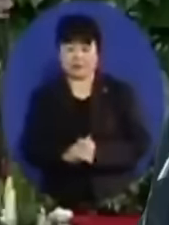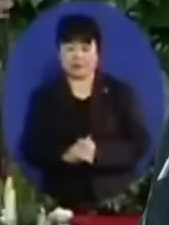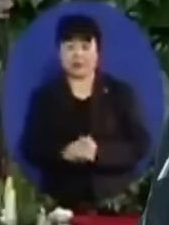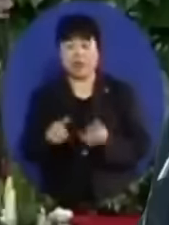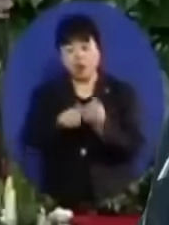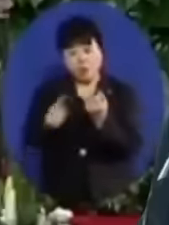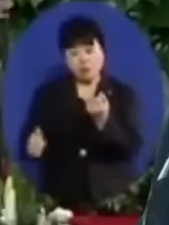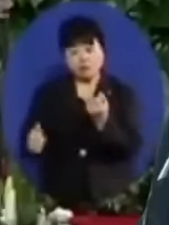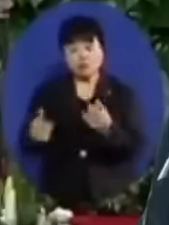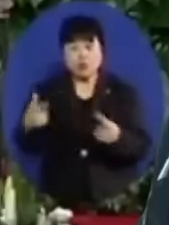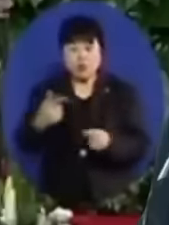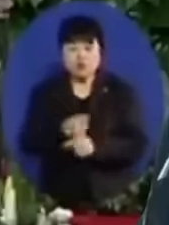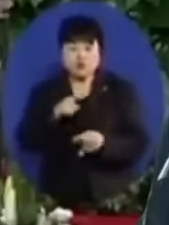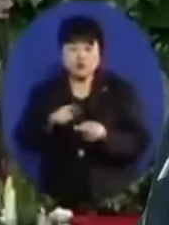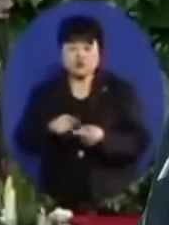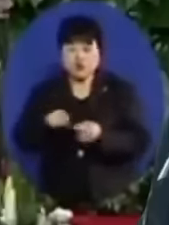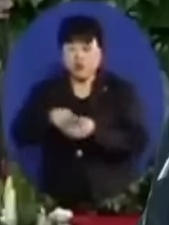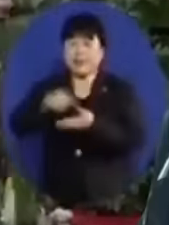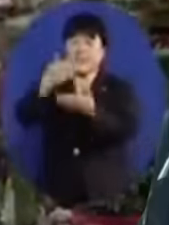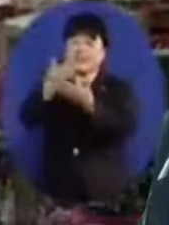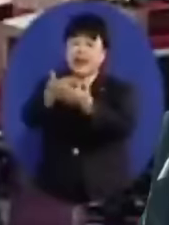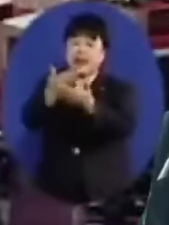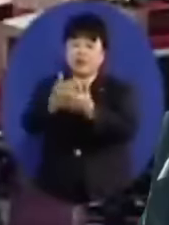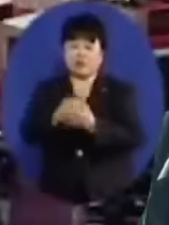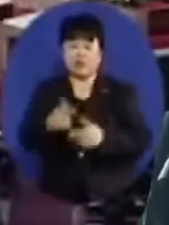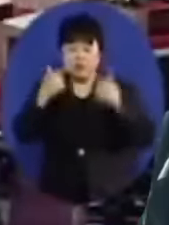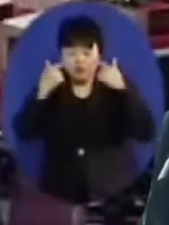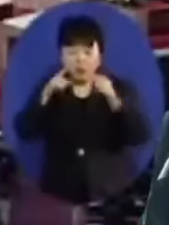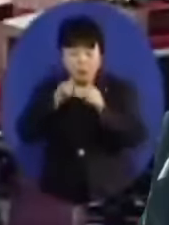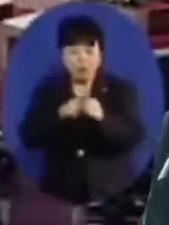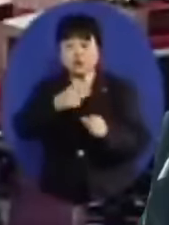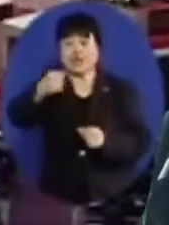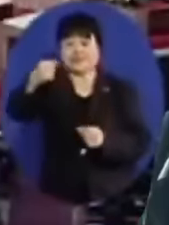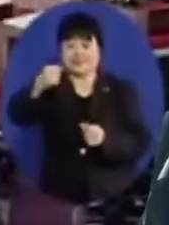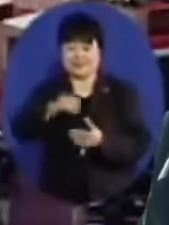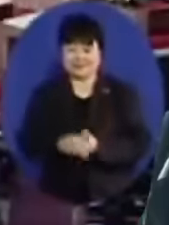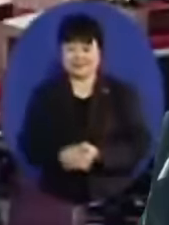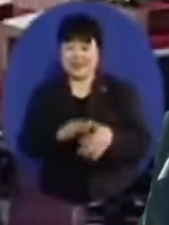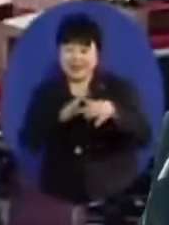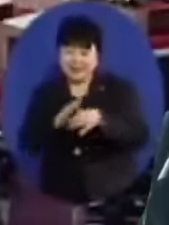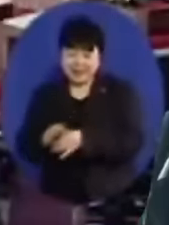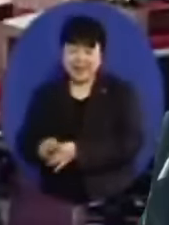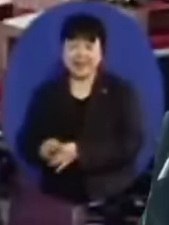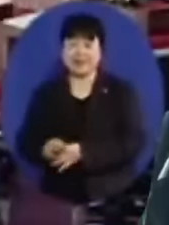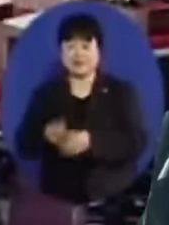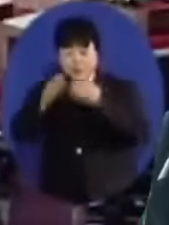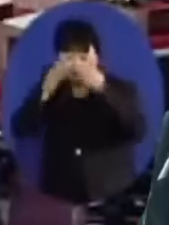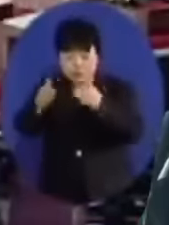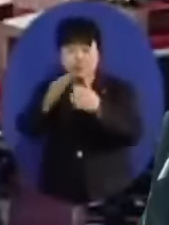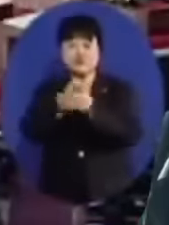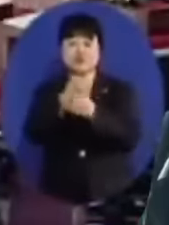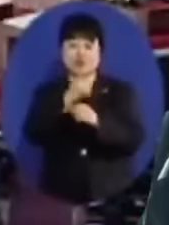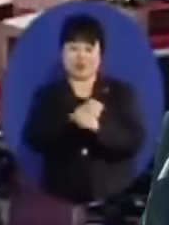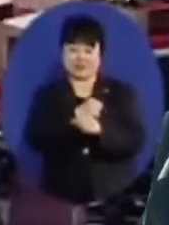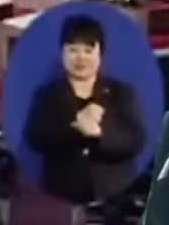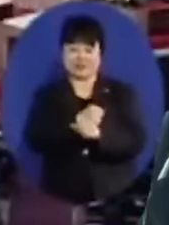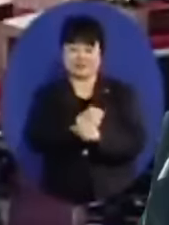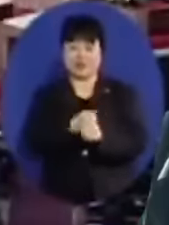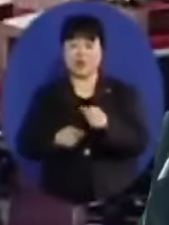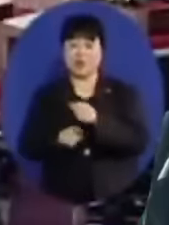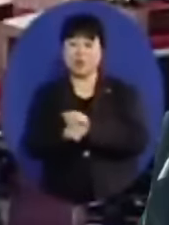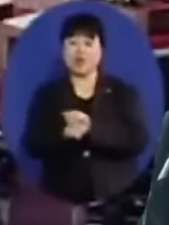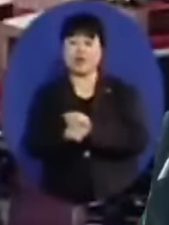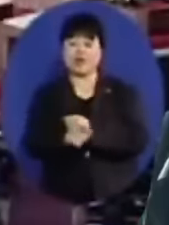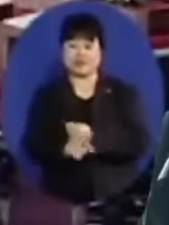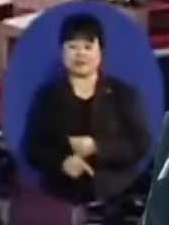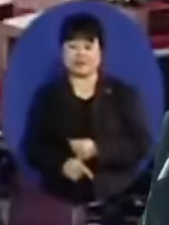과부는 내 원수에 대한 나의 원한을 갚아달라는 분명한 목적을 가지고 계속적이고 집중적인 기도를 했습니다. 왜냐하면 얼마